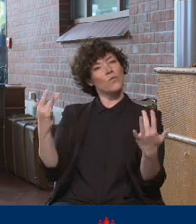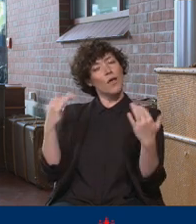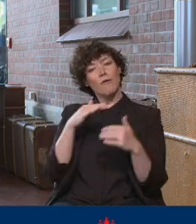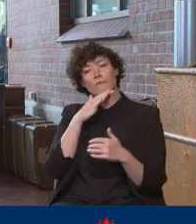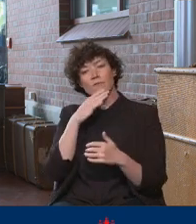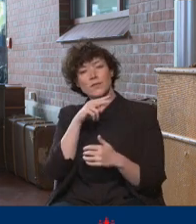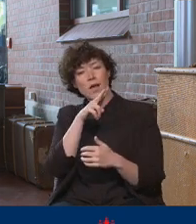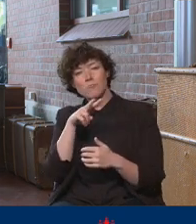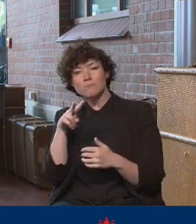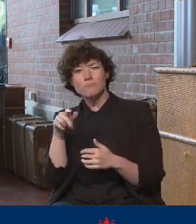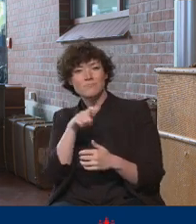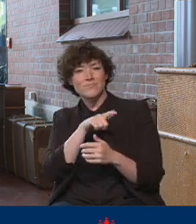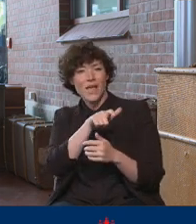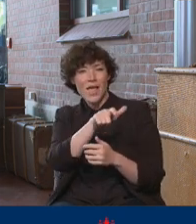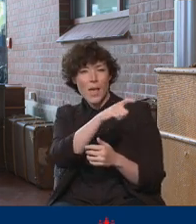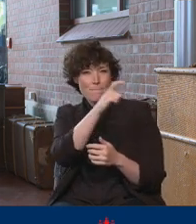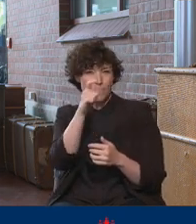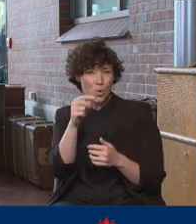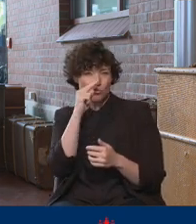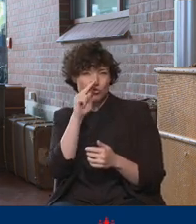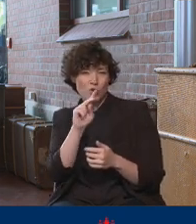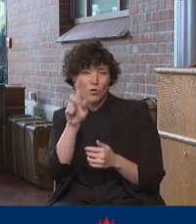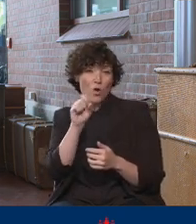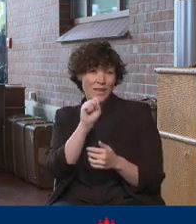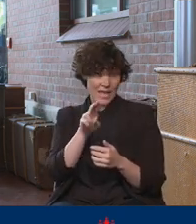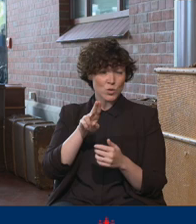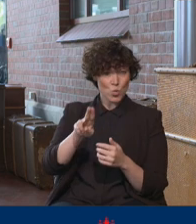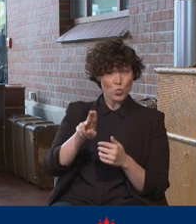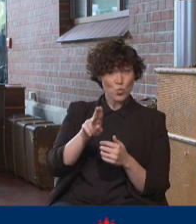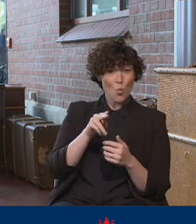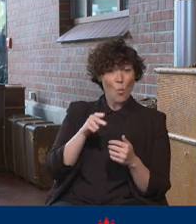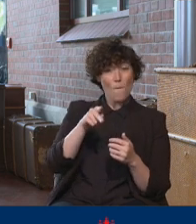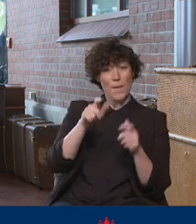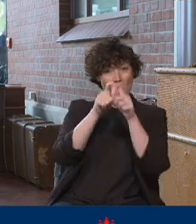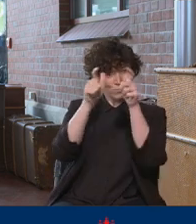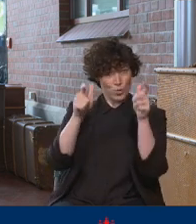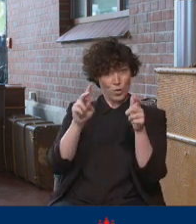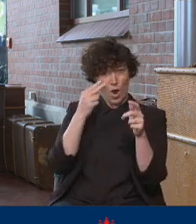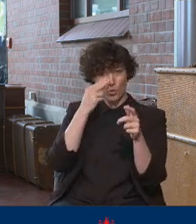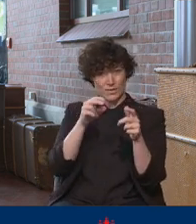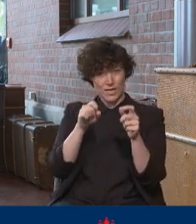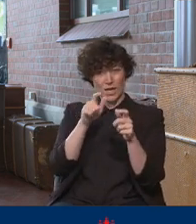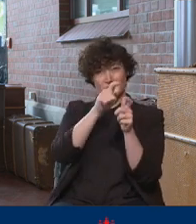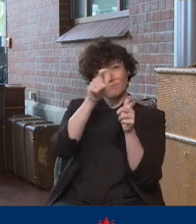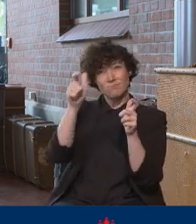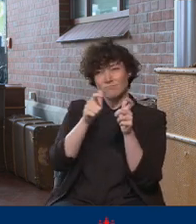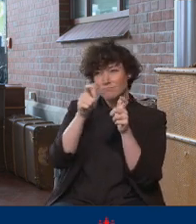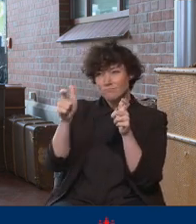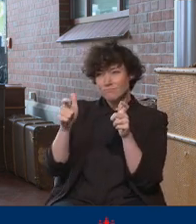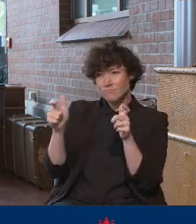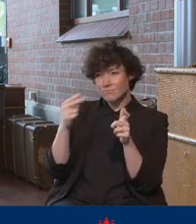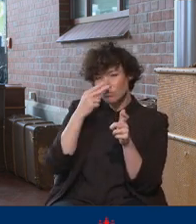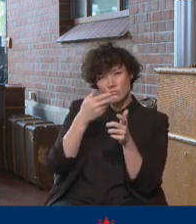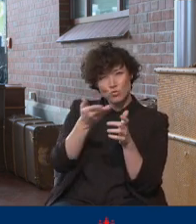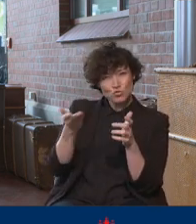elbbrücken beziehungsweise auch auf die s- und u-bahn brücken die sich hier zeigen das ist uns ein großes anliegen